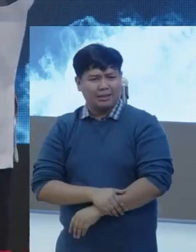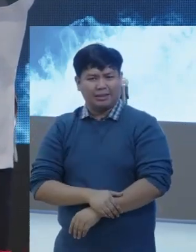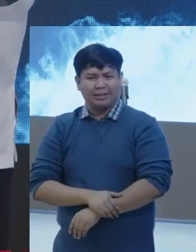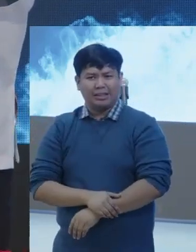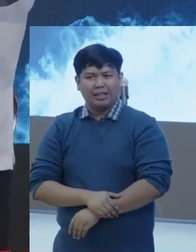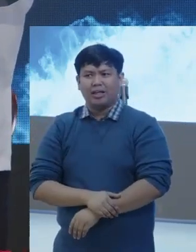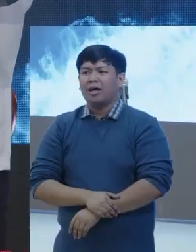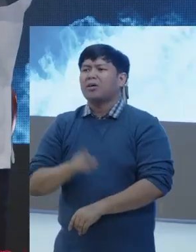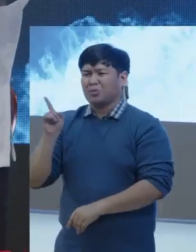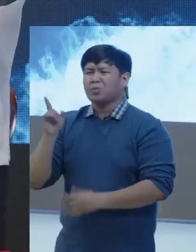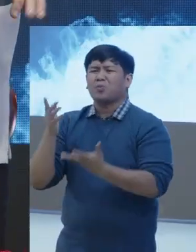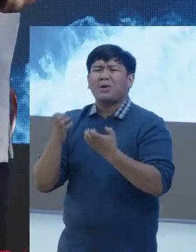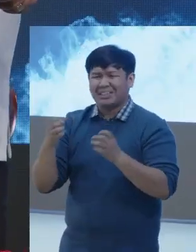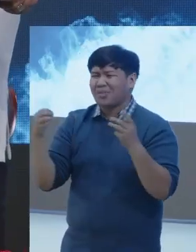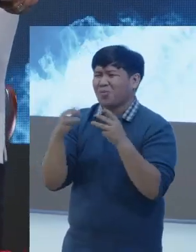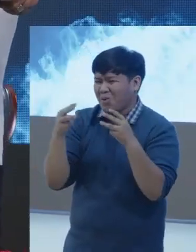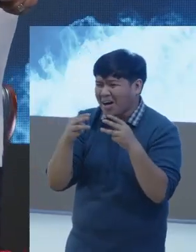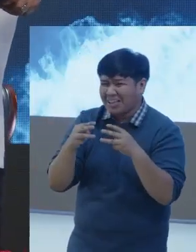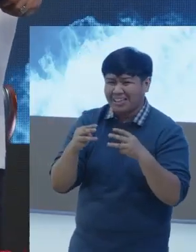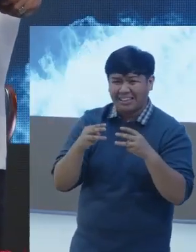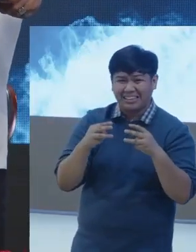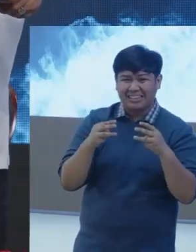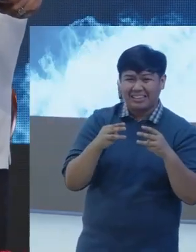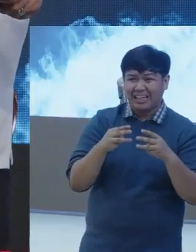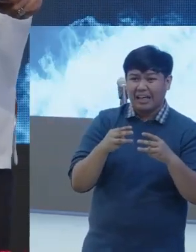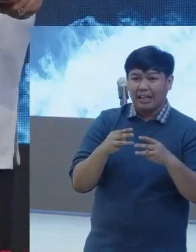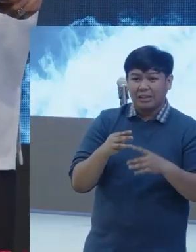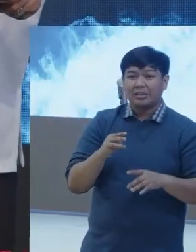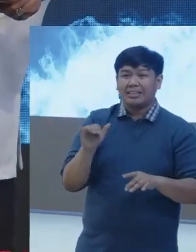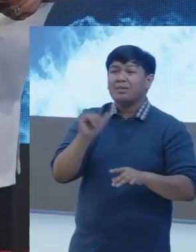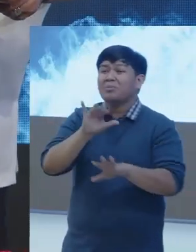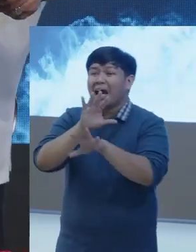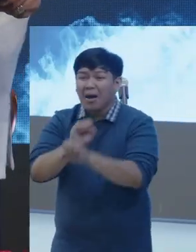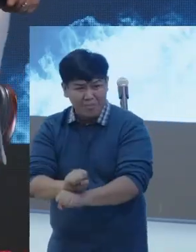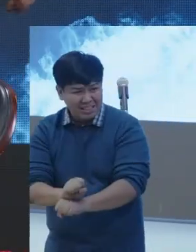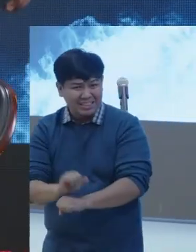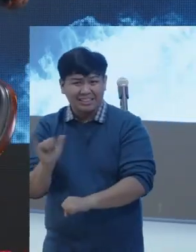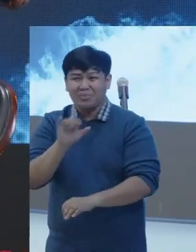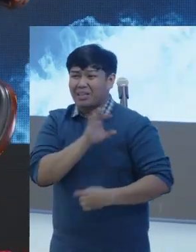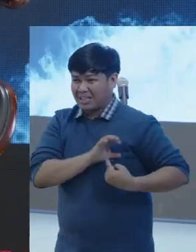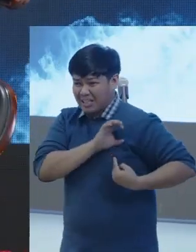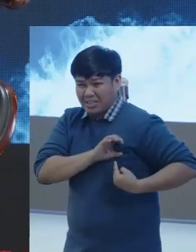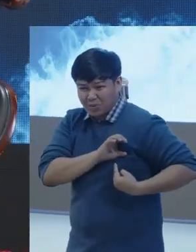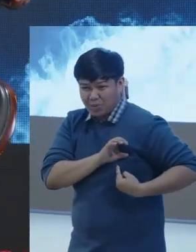Pagbabago ng buhay at pagtalikod sa kasamaan. So hindi lang